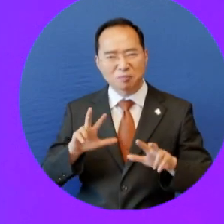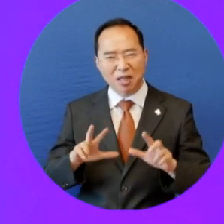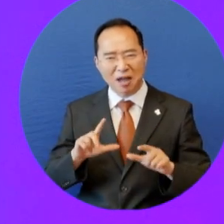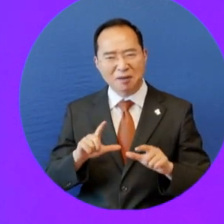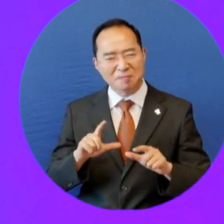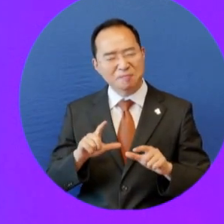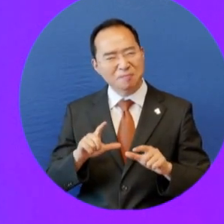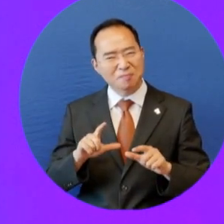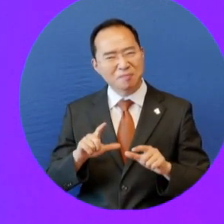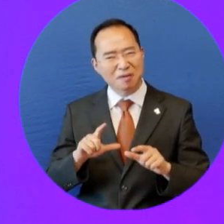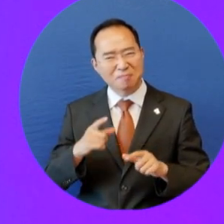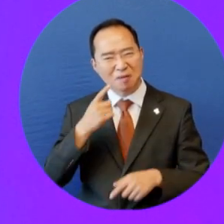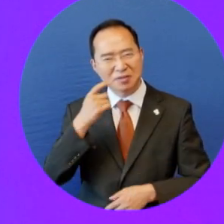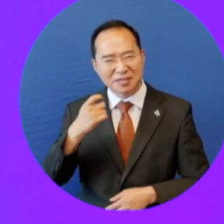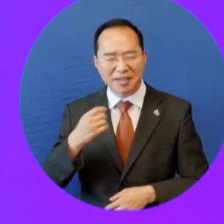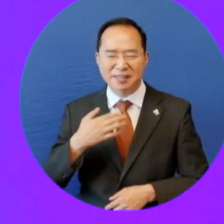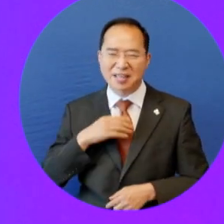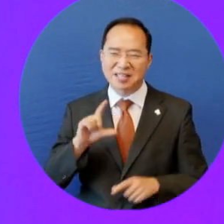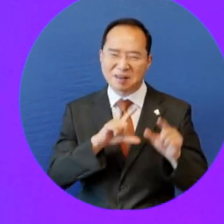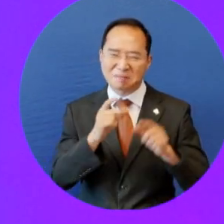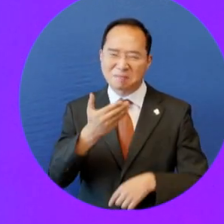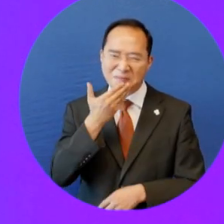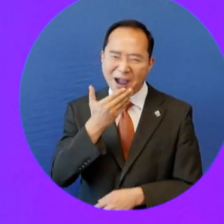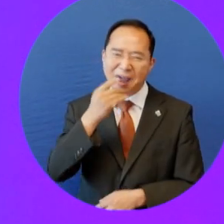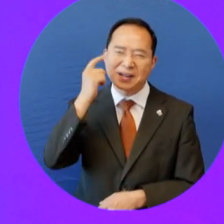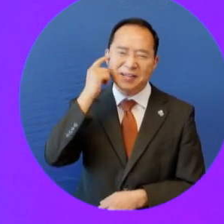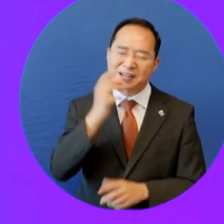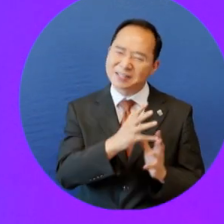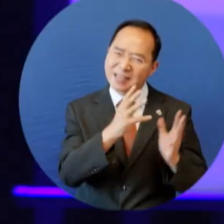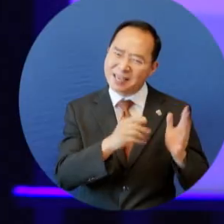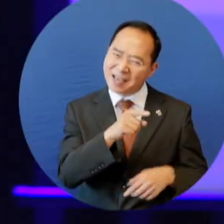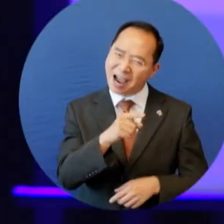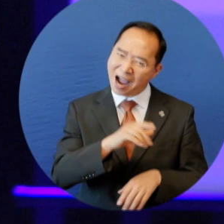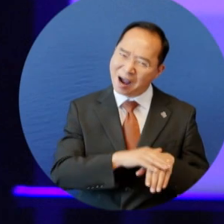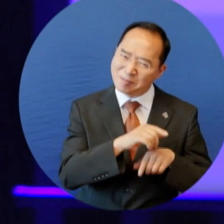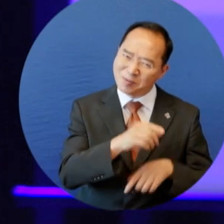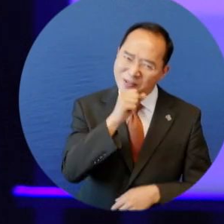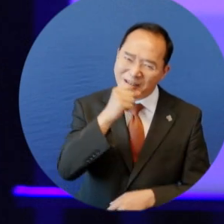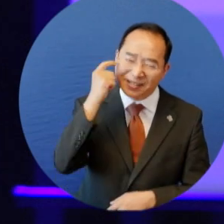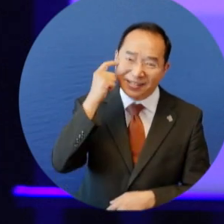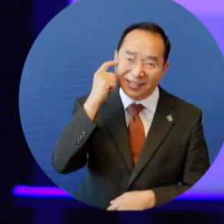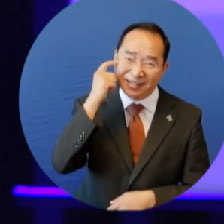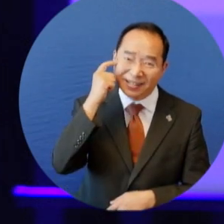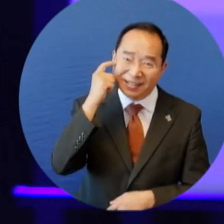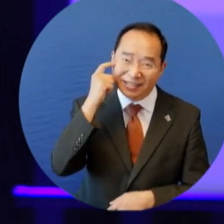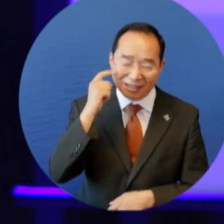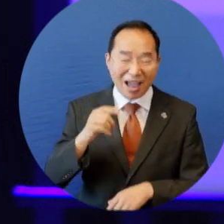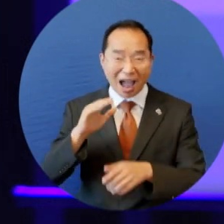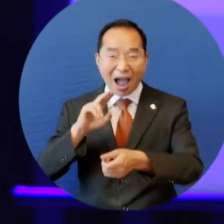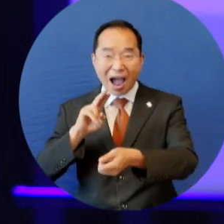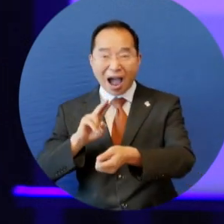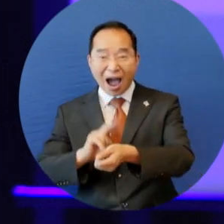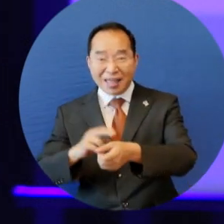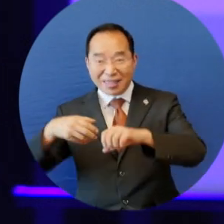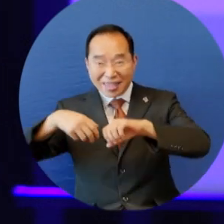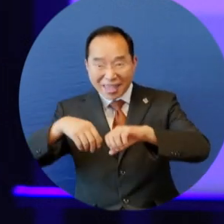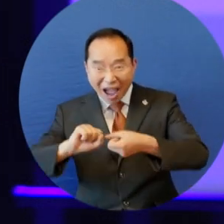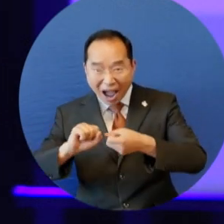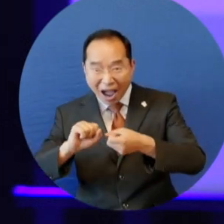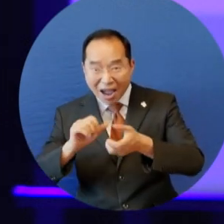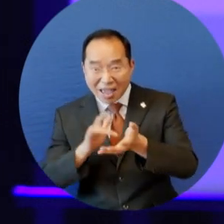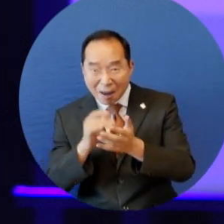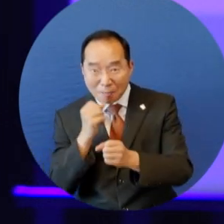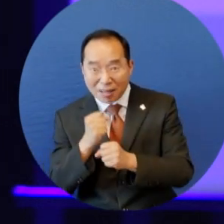지금보다는 근사하게 내가 원하는 삶을 살수 있지 않을까? 자, 한약국을 채식 한약국으로 열고 나서